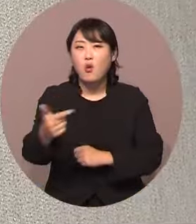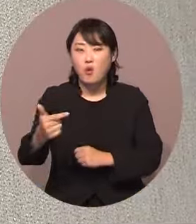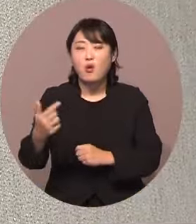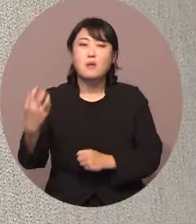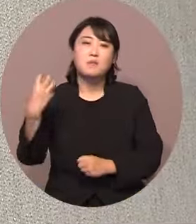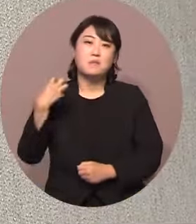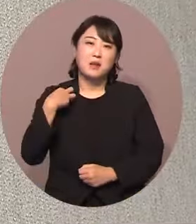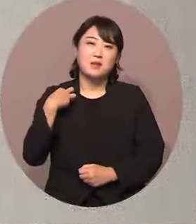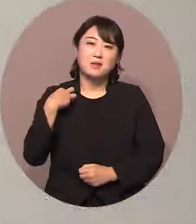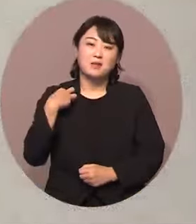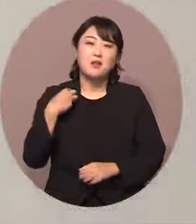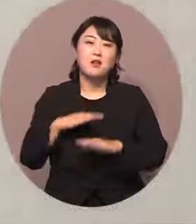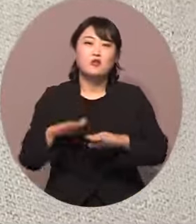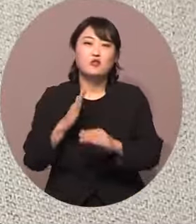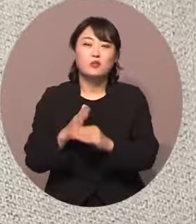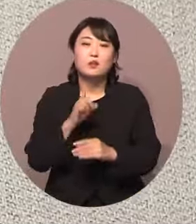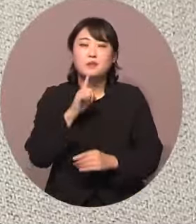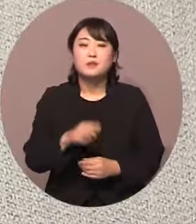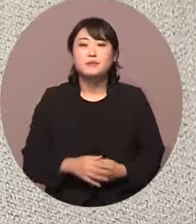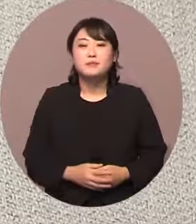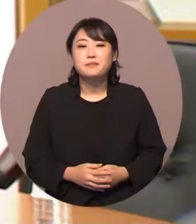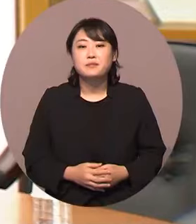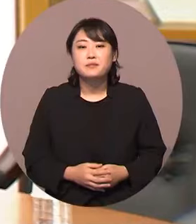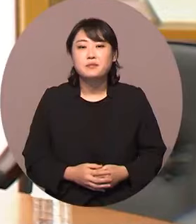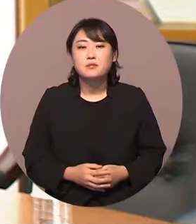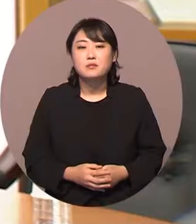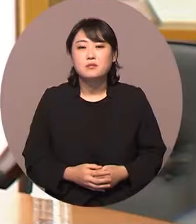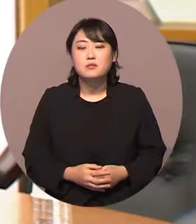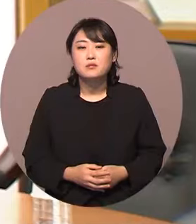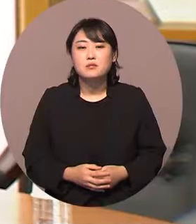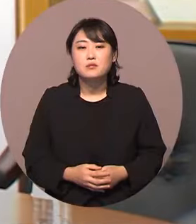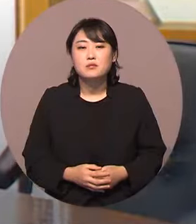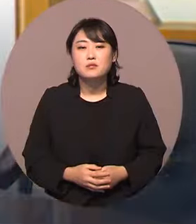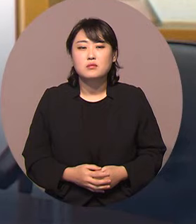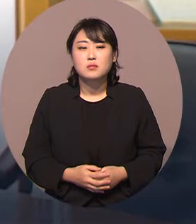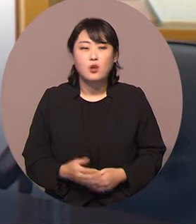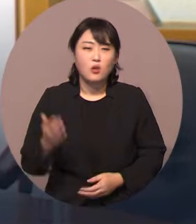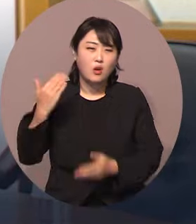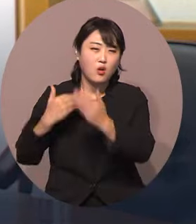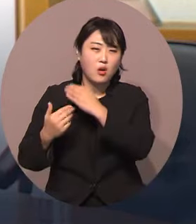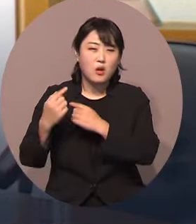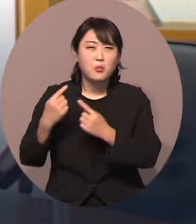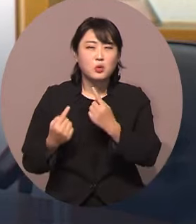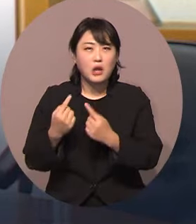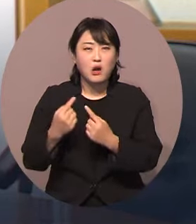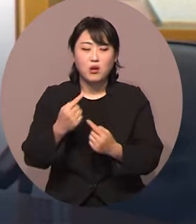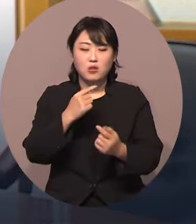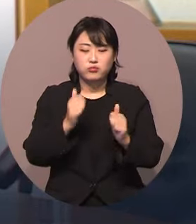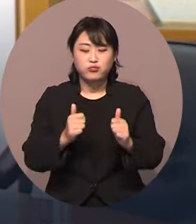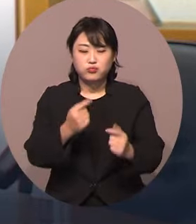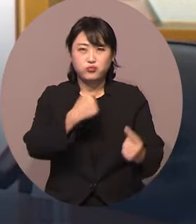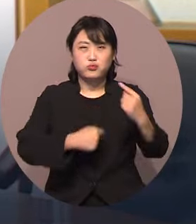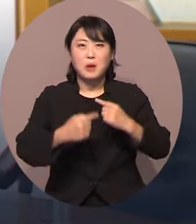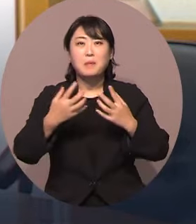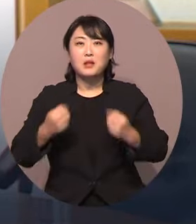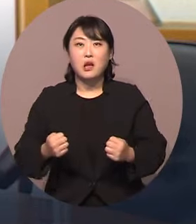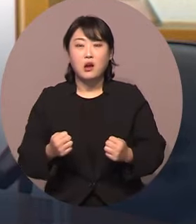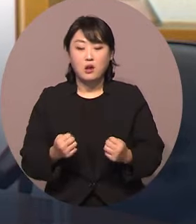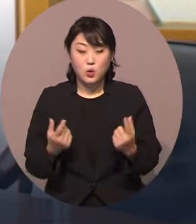맡았다고 설명했습니다 과거에 비해서 많은 주장 서명과 서정이 접수되고 있습니다 그래서 같은